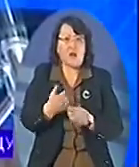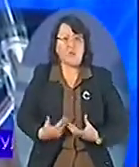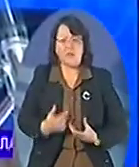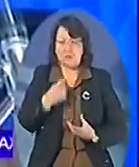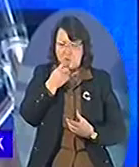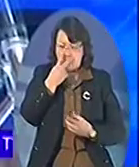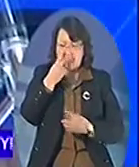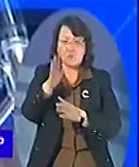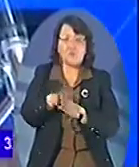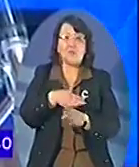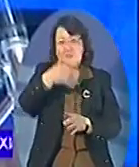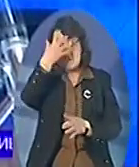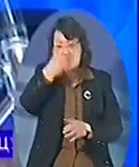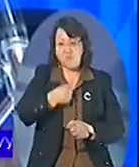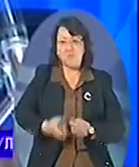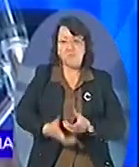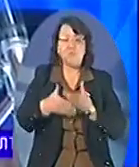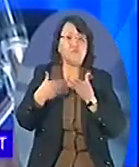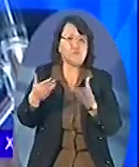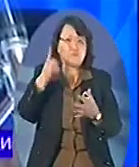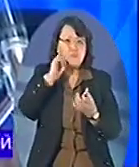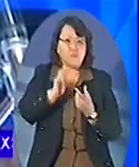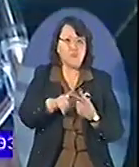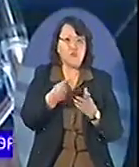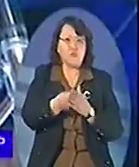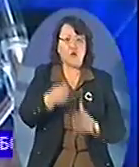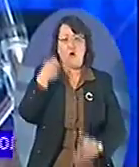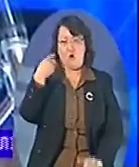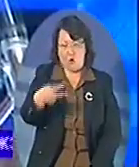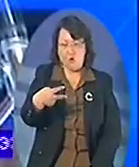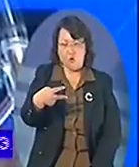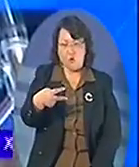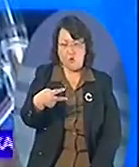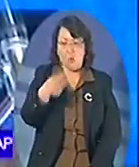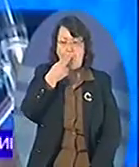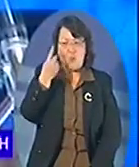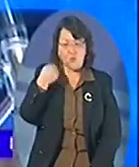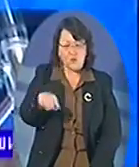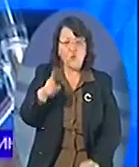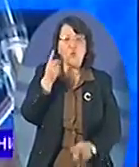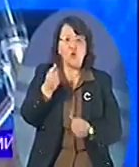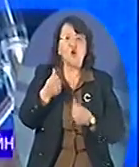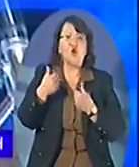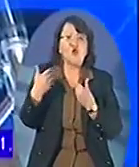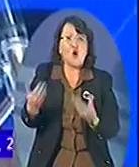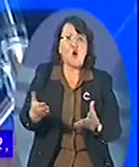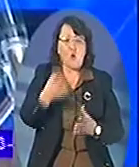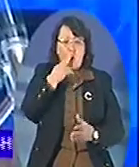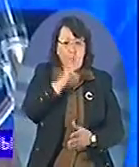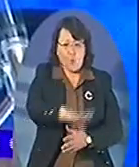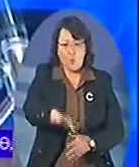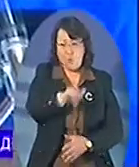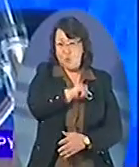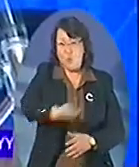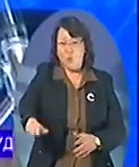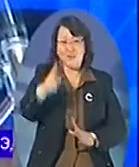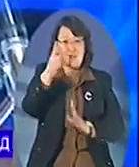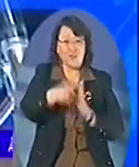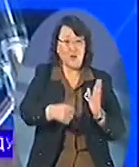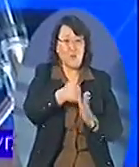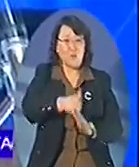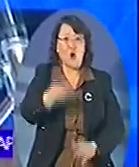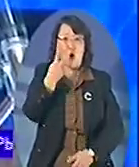бас тодорхой бодлого явуулж байгаа. Би хоёр жишээ хэлэх гэж байгаа. Хүүхдийн мөнгө, хүүхэд өхөн сар өхөн 20,000 төгрөг авдаг, энэ